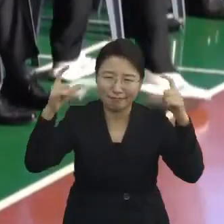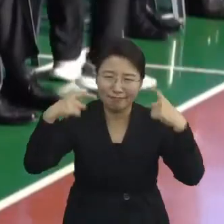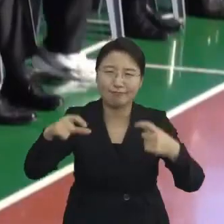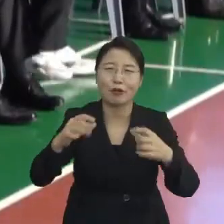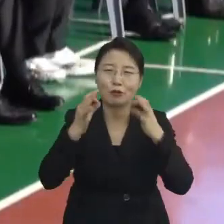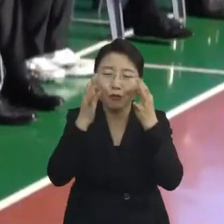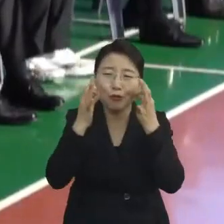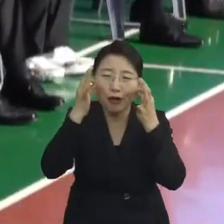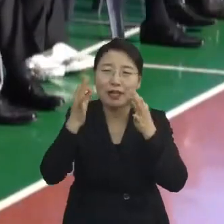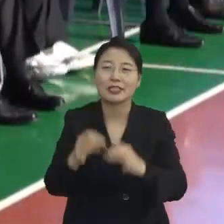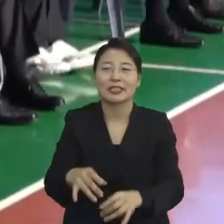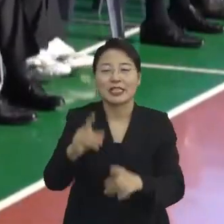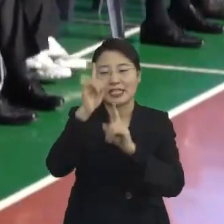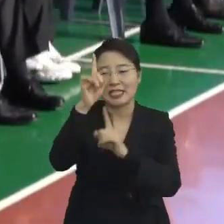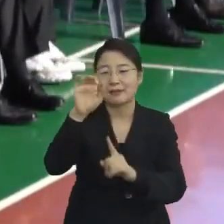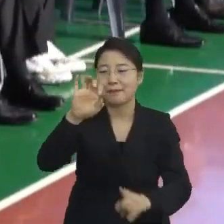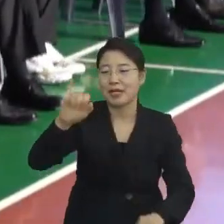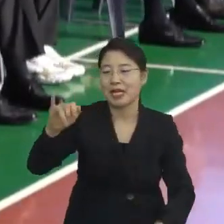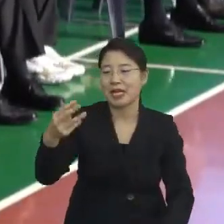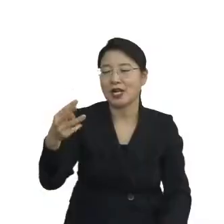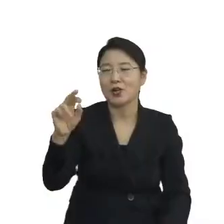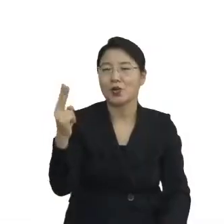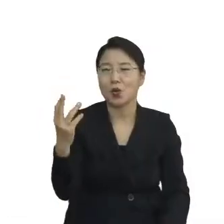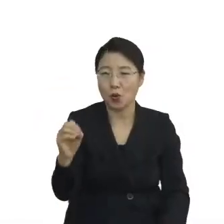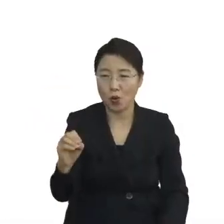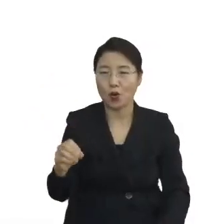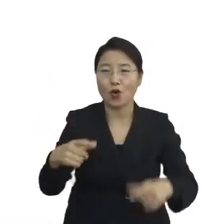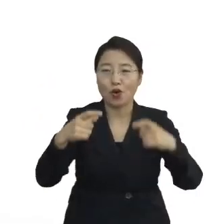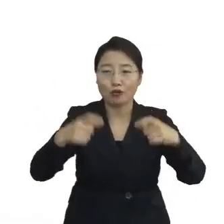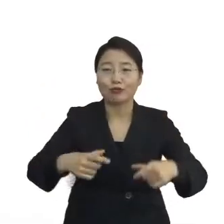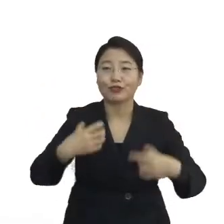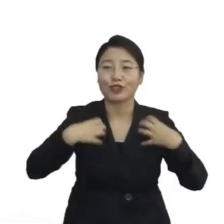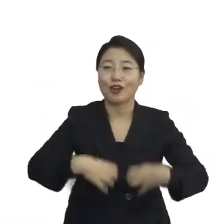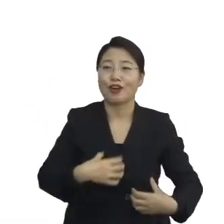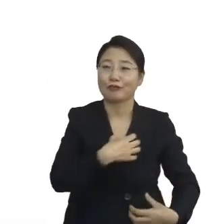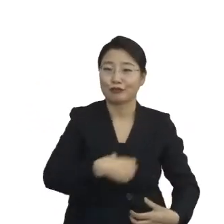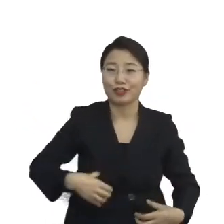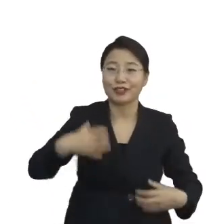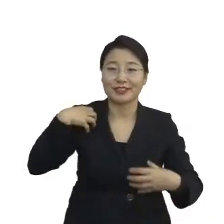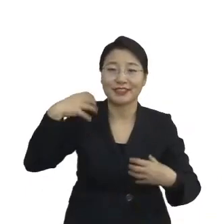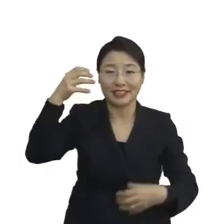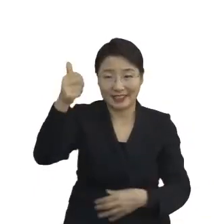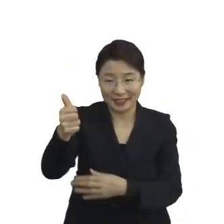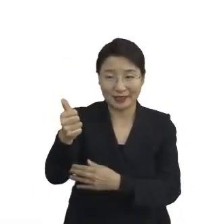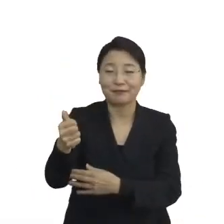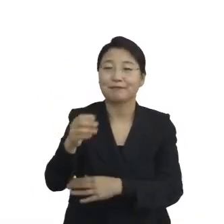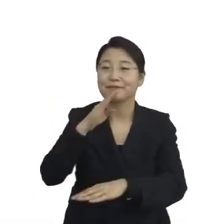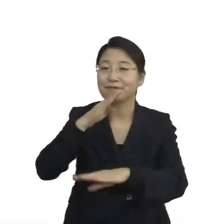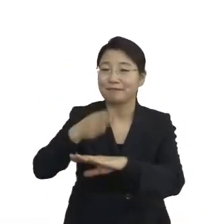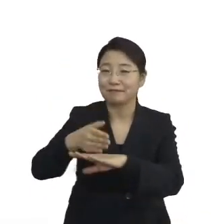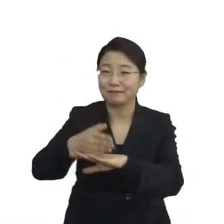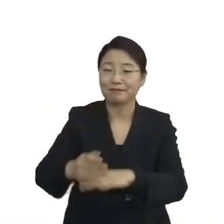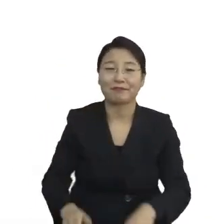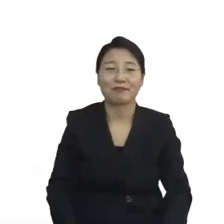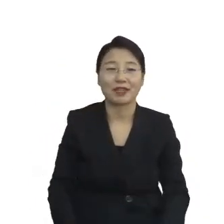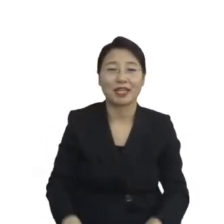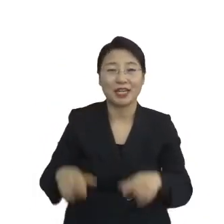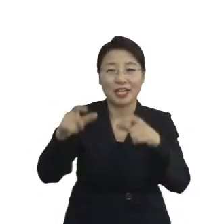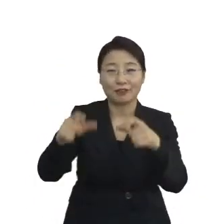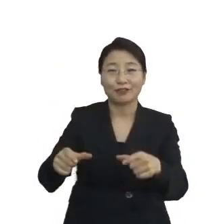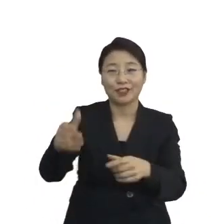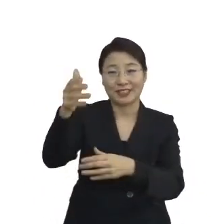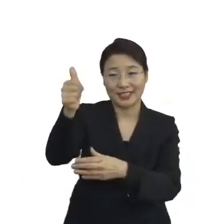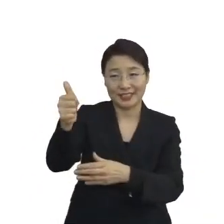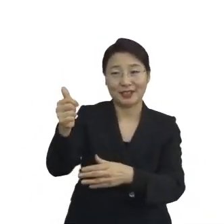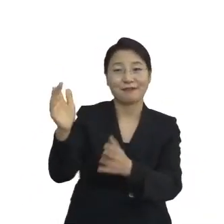계신 이필영 구청장님의 열정적이고 의미 있는 신년사였습니다. 여러분 다시 한번 이필영 구청장님께 큰